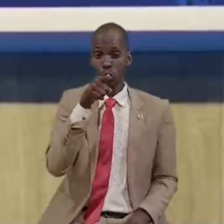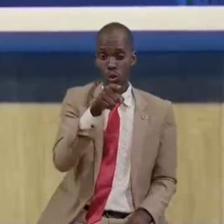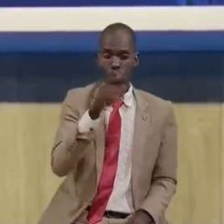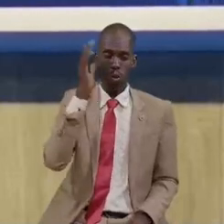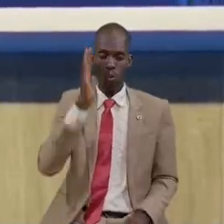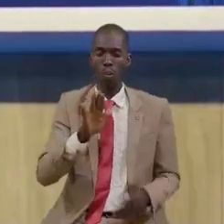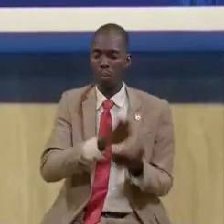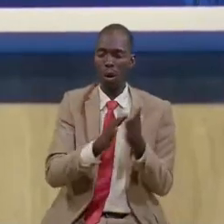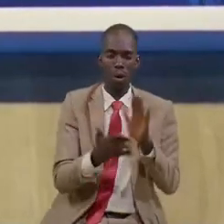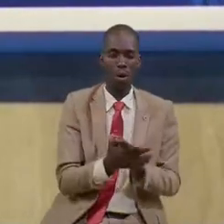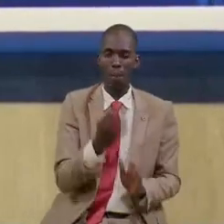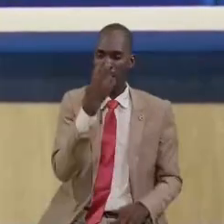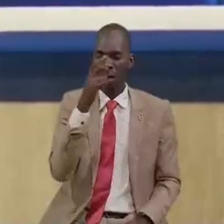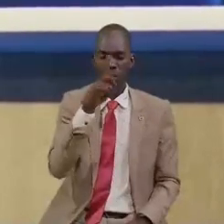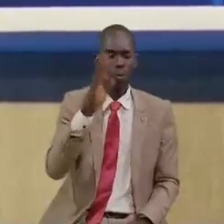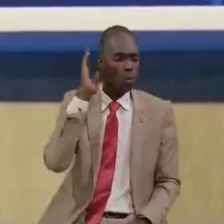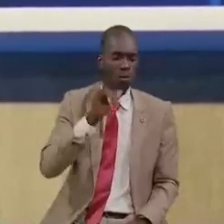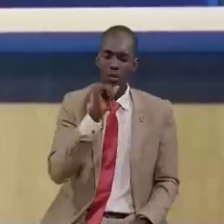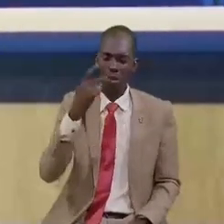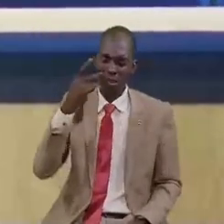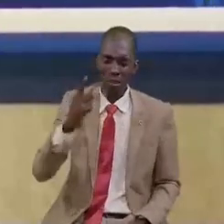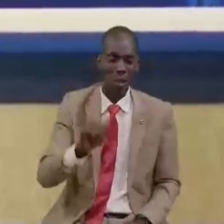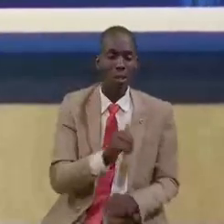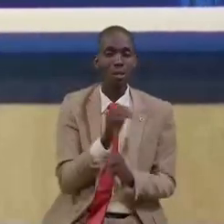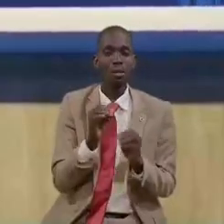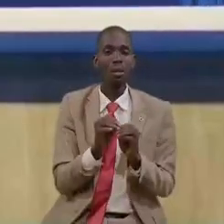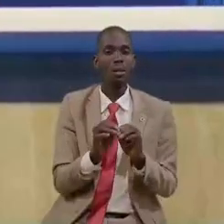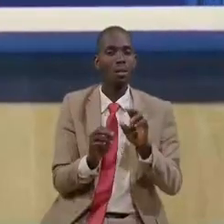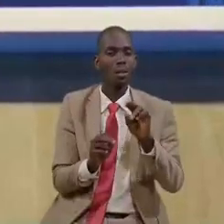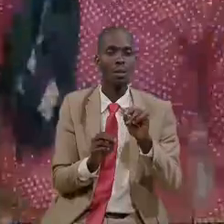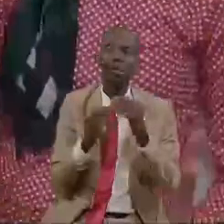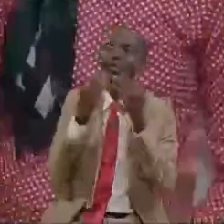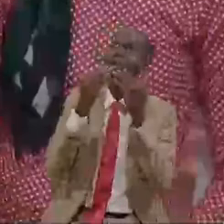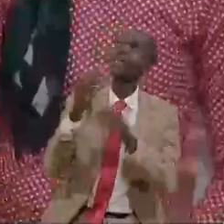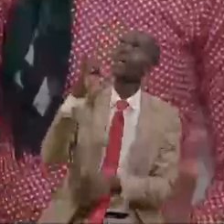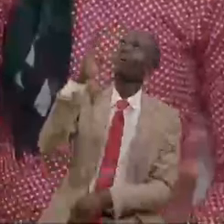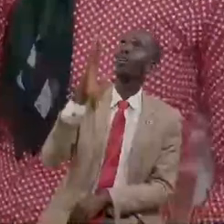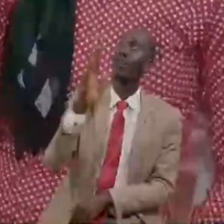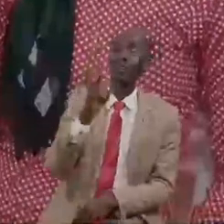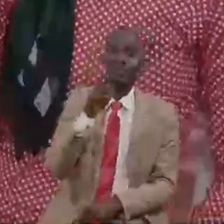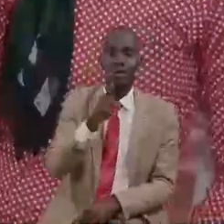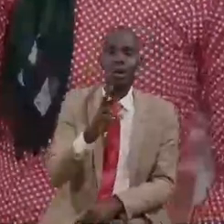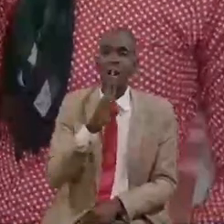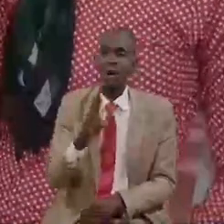aveugle, tu ne verras plus. Dieu merci, maintenant vous les avez